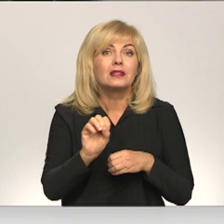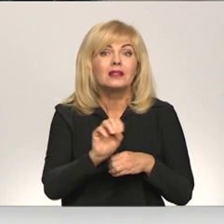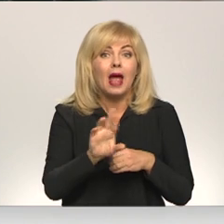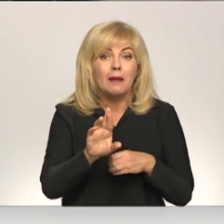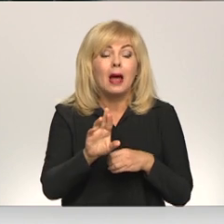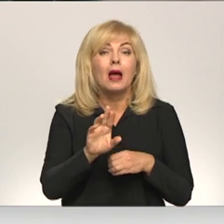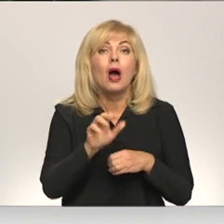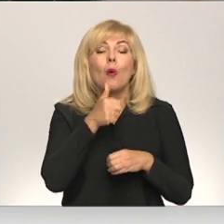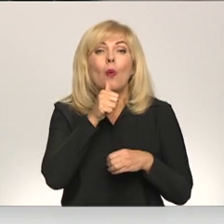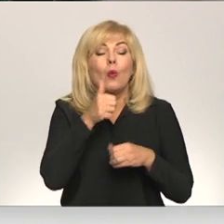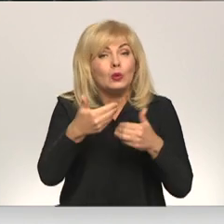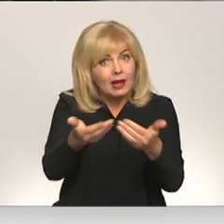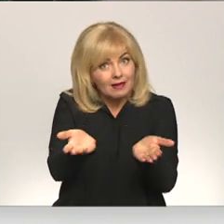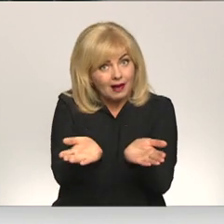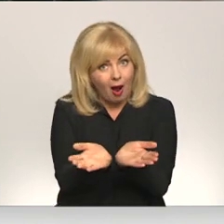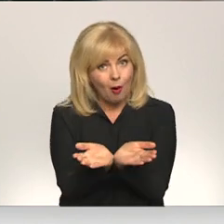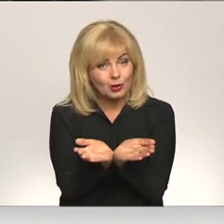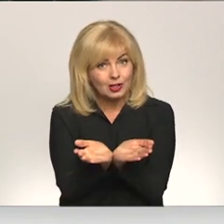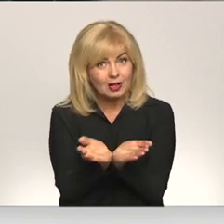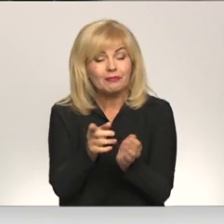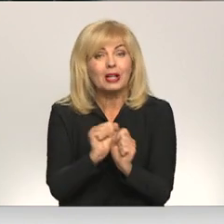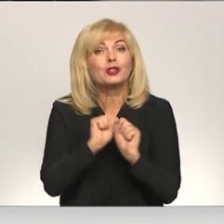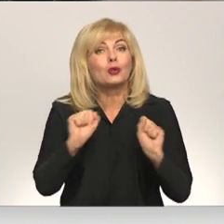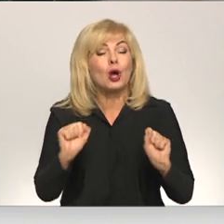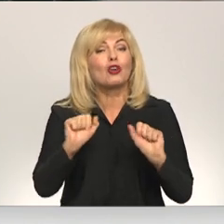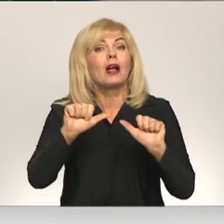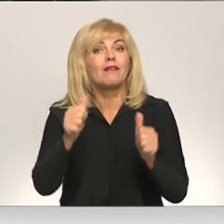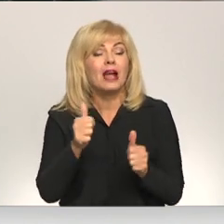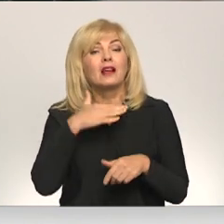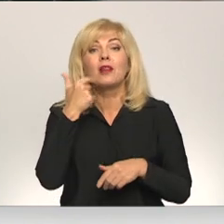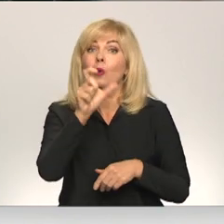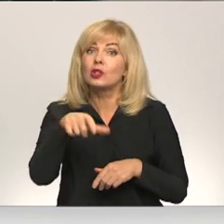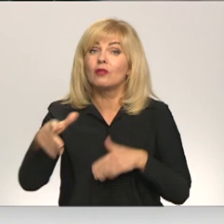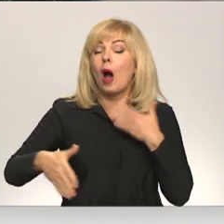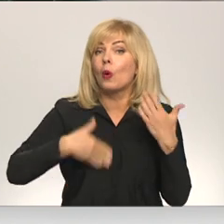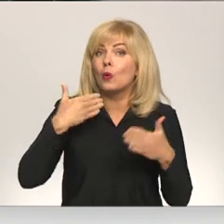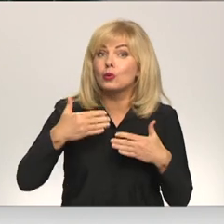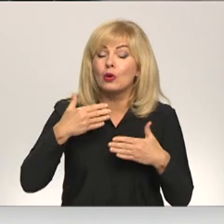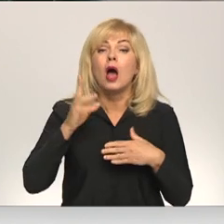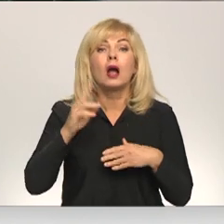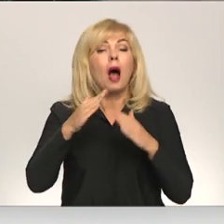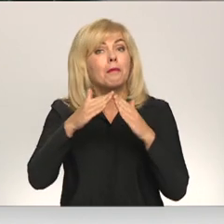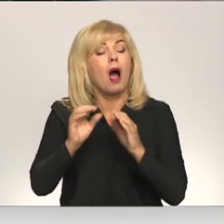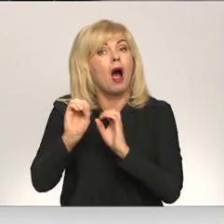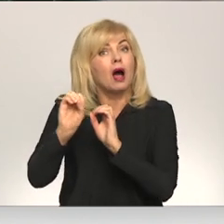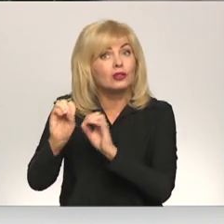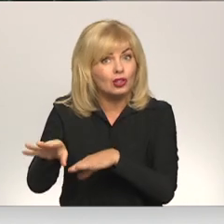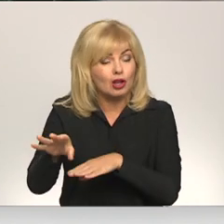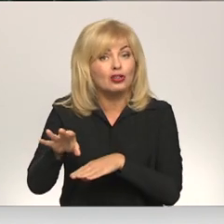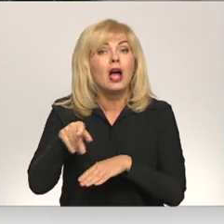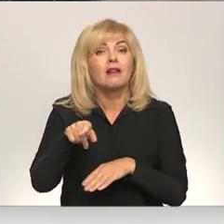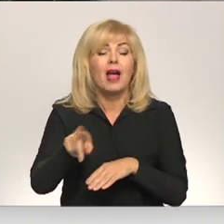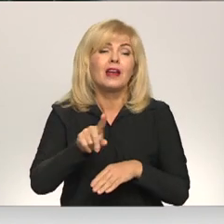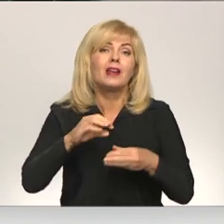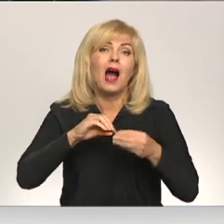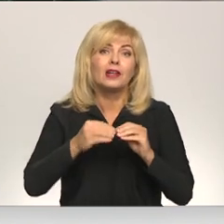ar ūdeni, un visdrošākais veids arī. Daudz jau cilvēku uztraucās mājās, kā tad es par nakti viņu atstāšu, bet, protams, šeit ir jāievēro